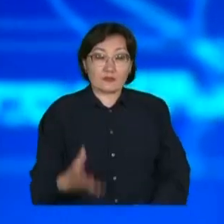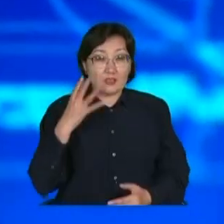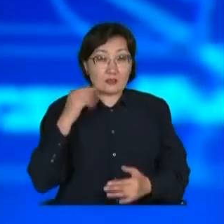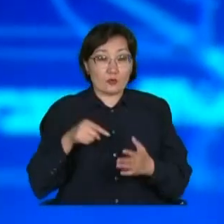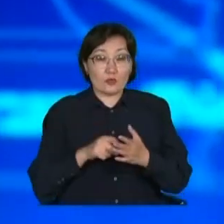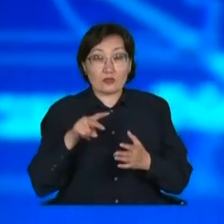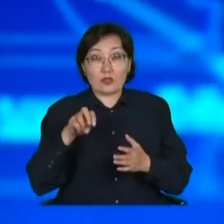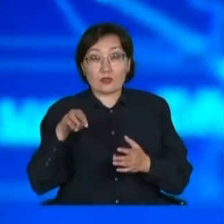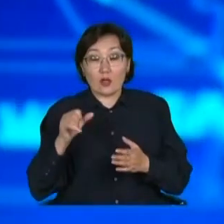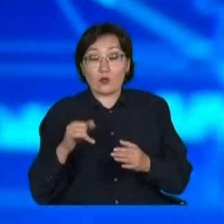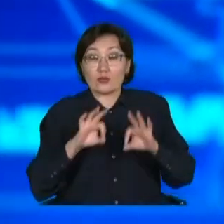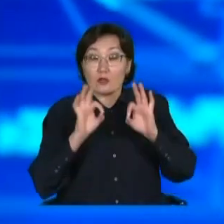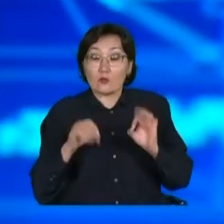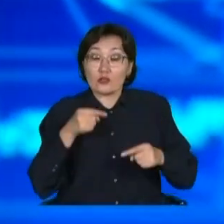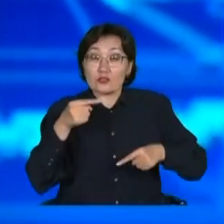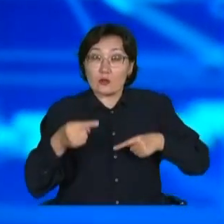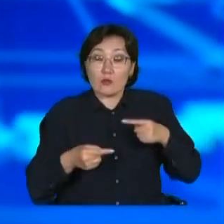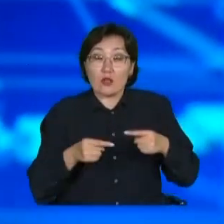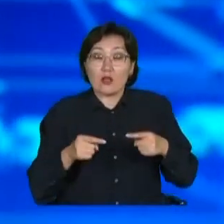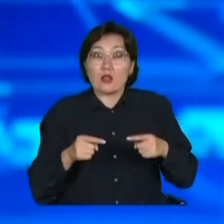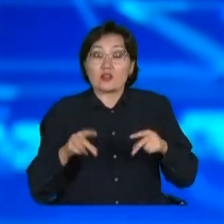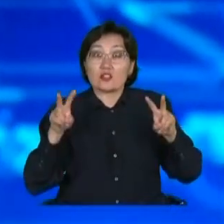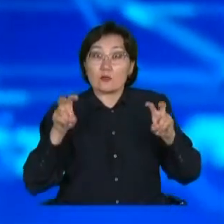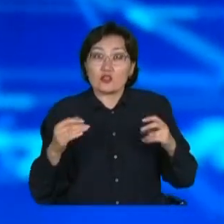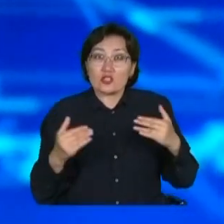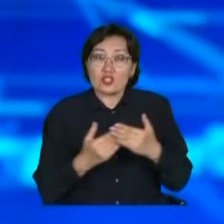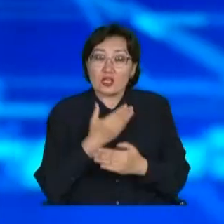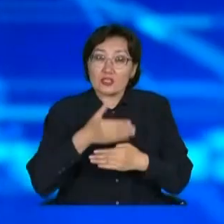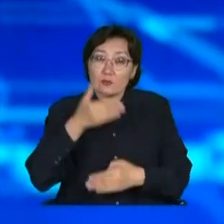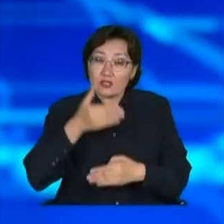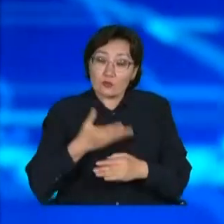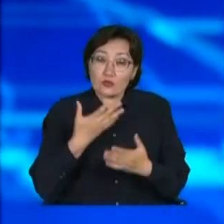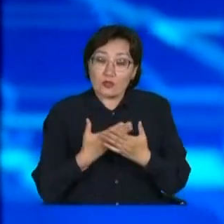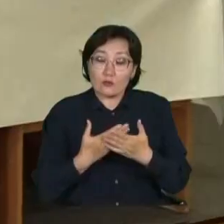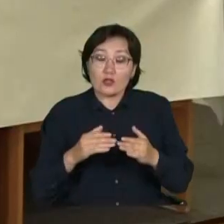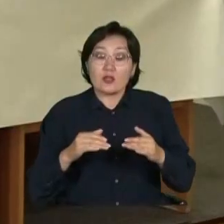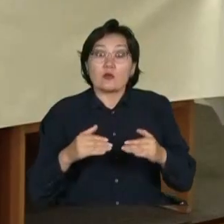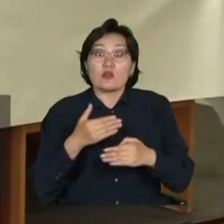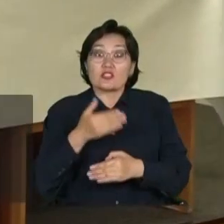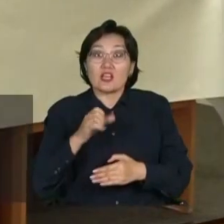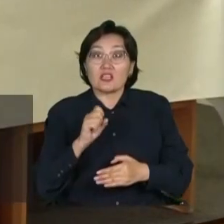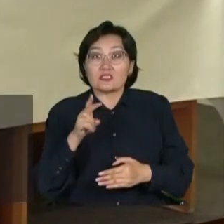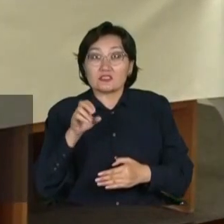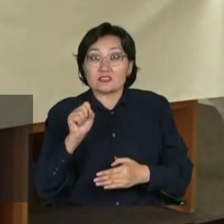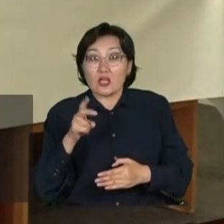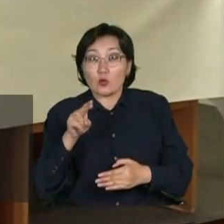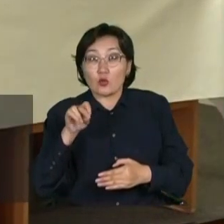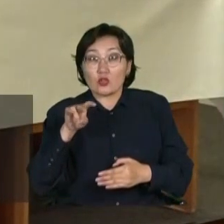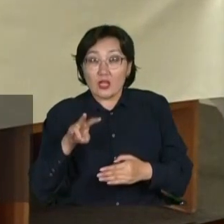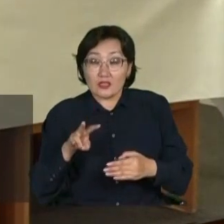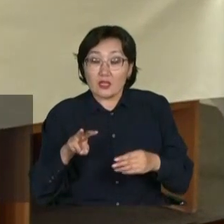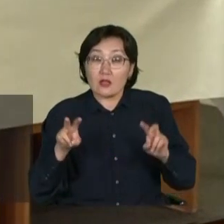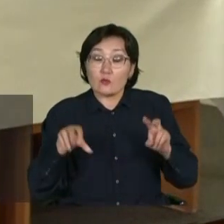Алматының Алатау дәстүрлі өнер театрында феерия жанрындағы жаңа қойылым сахналанды. Туынды Ақсақ Құлан халық аңызының желісіне